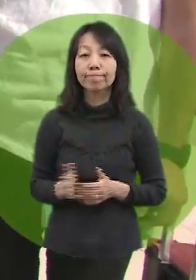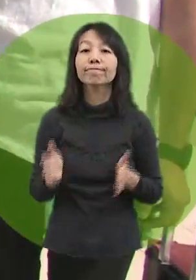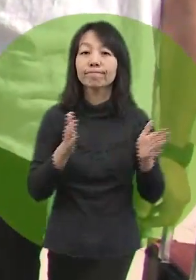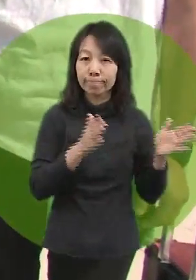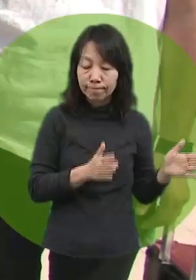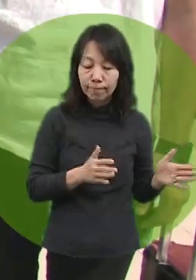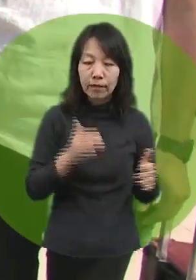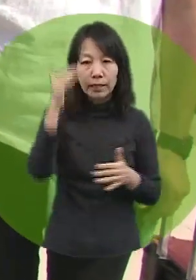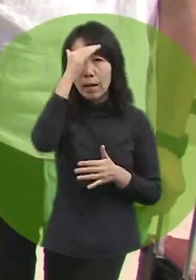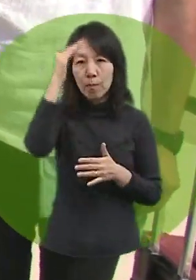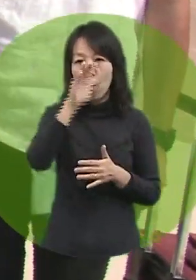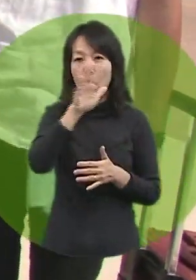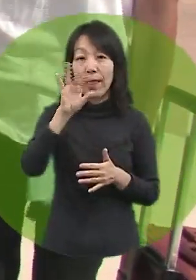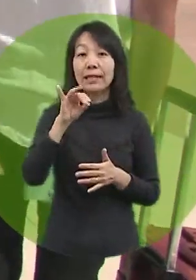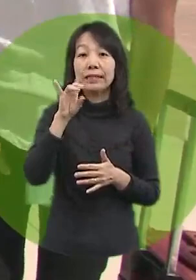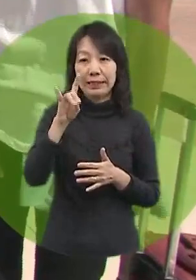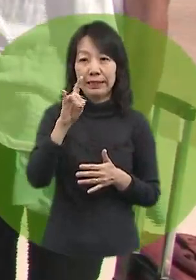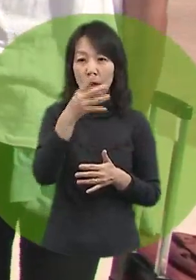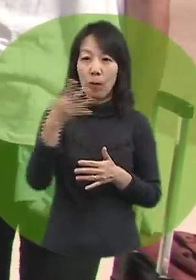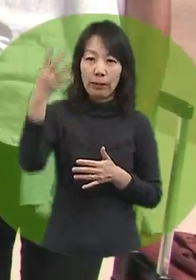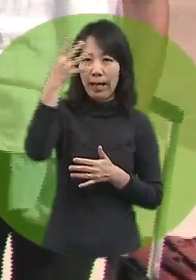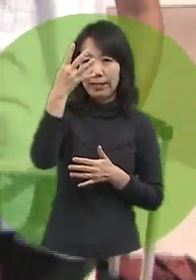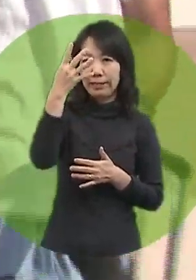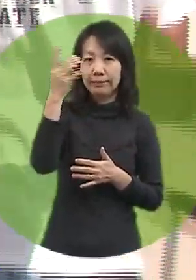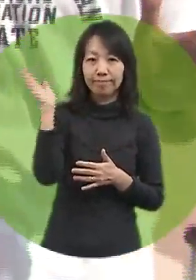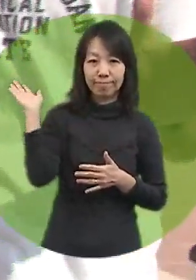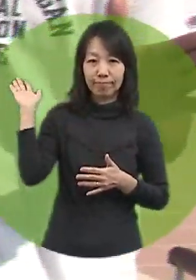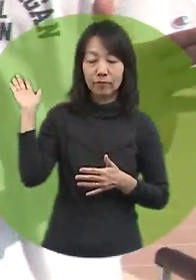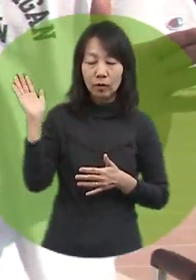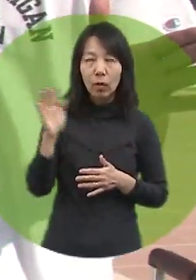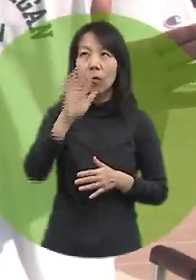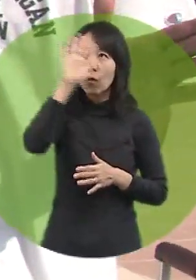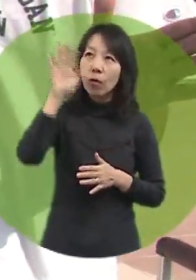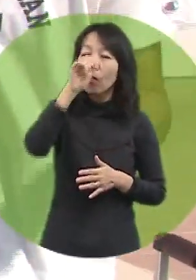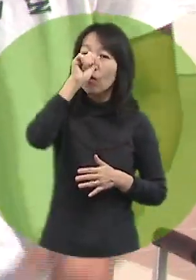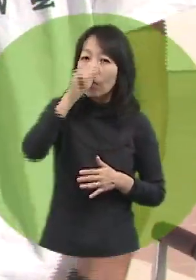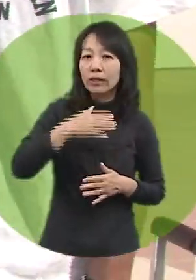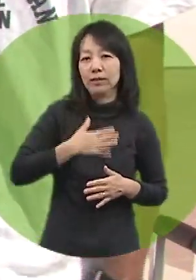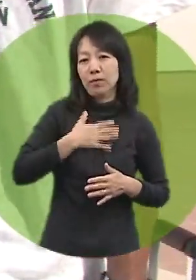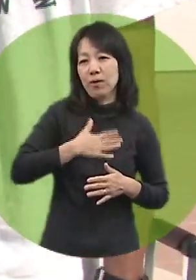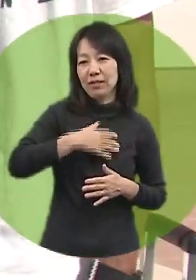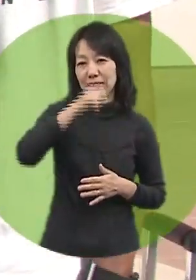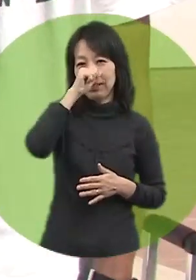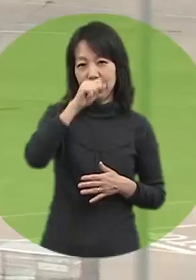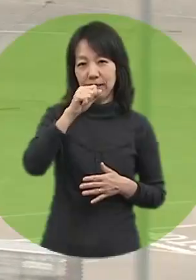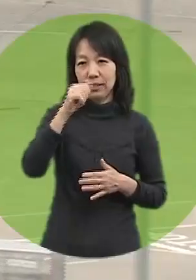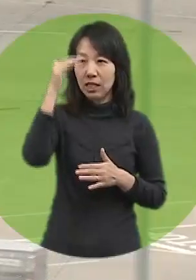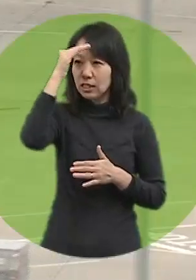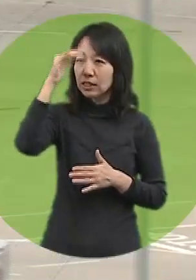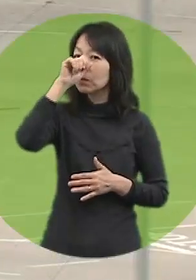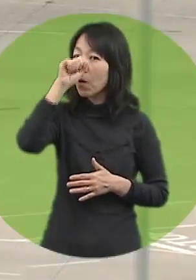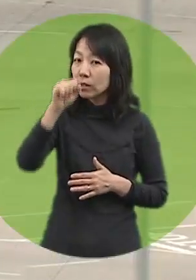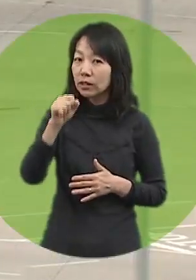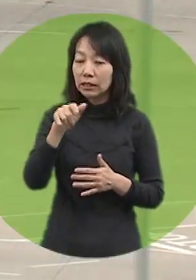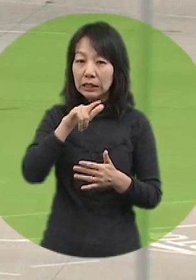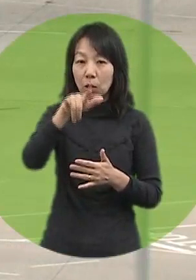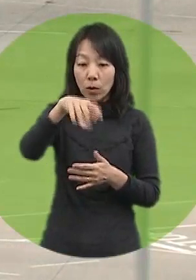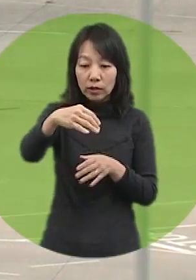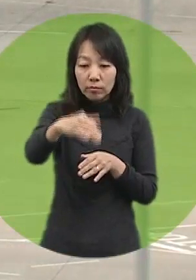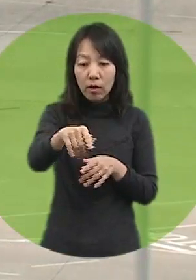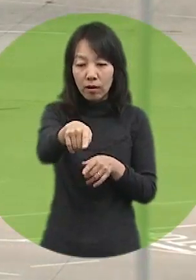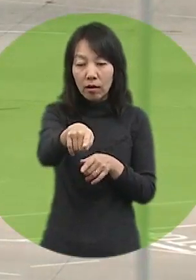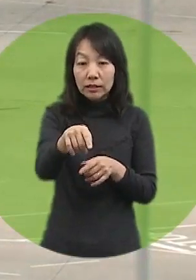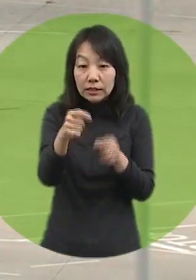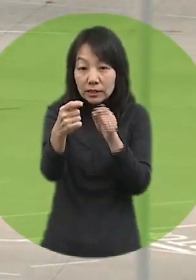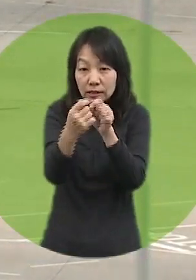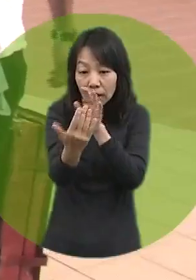展望デッキにやってきました。 いや、なんかすがすがしいですね。気持ちいい。 すごい綺麗。飛行機もこんな近くで見れるんですね。 本当